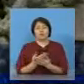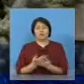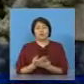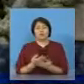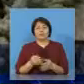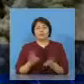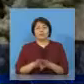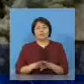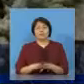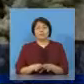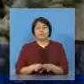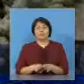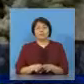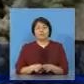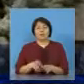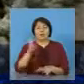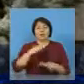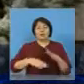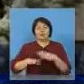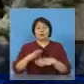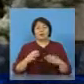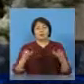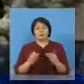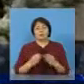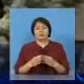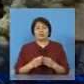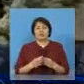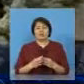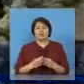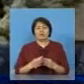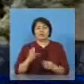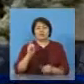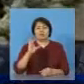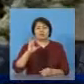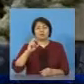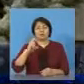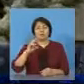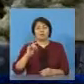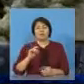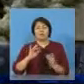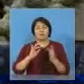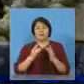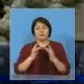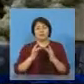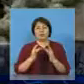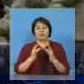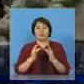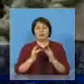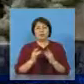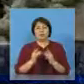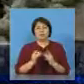Сол сияқты мемлекеттік кірістер комитетінде е-салық мобильдік